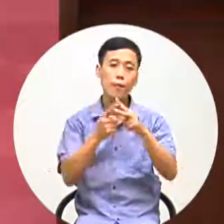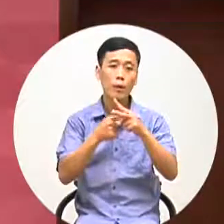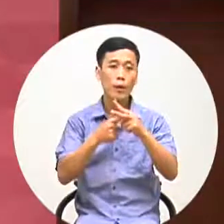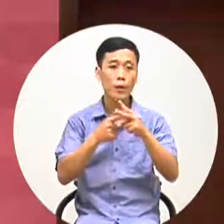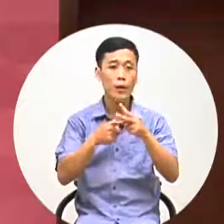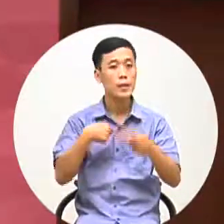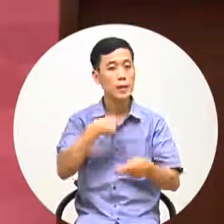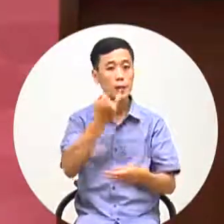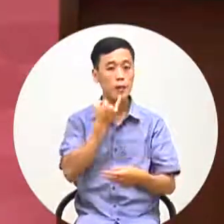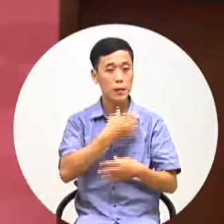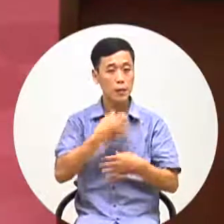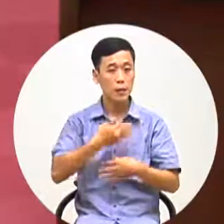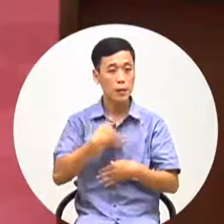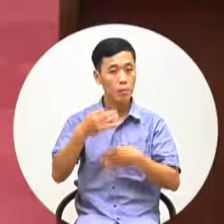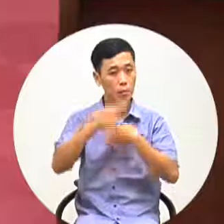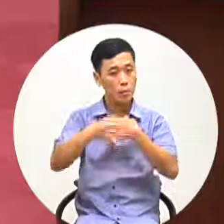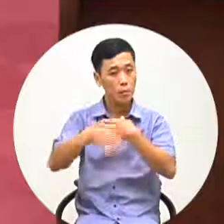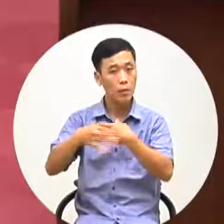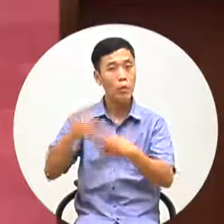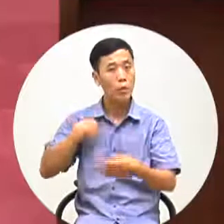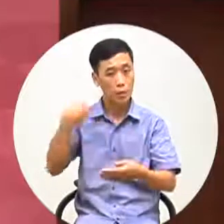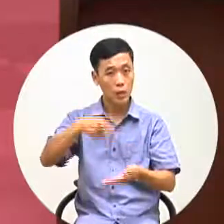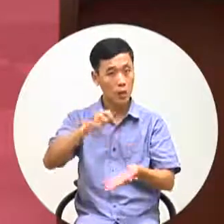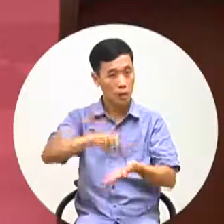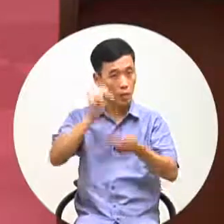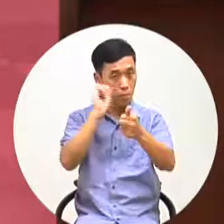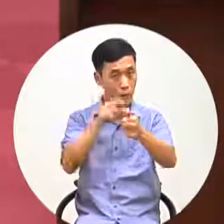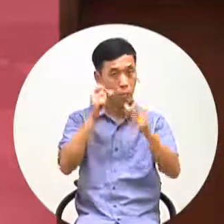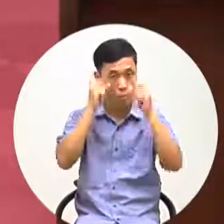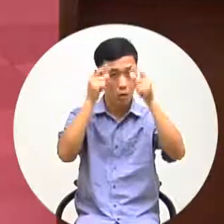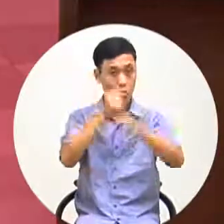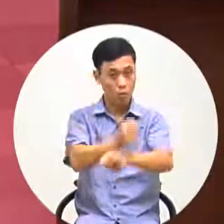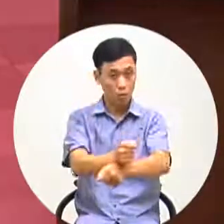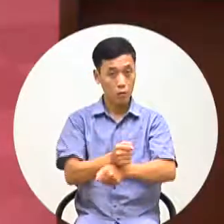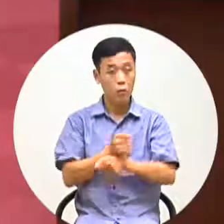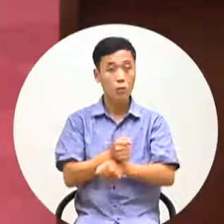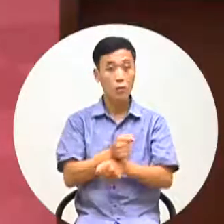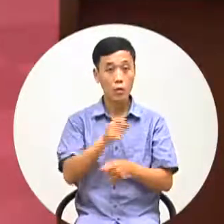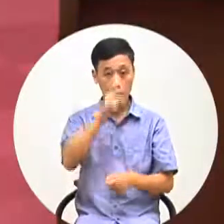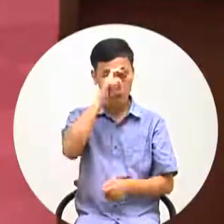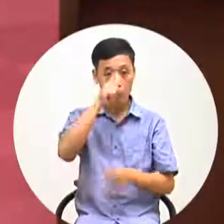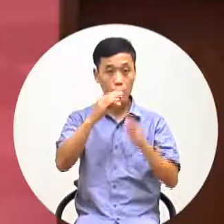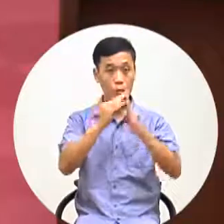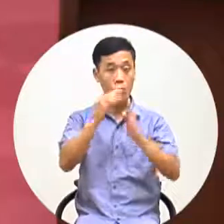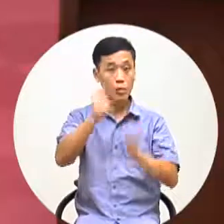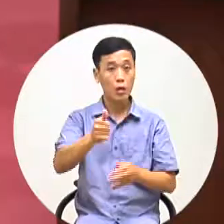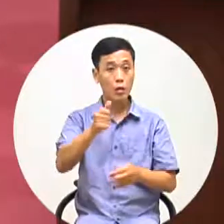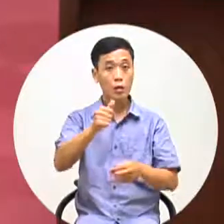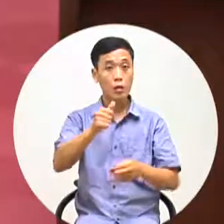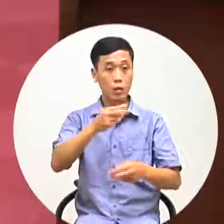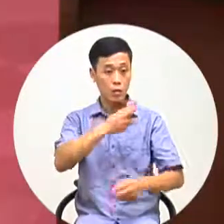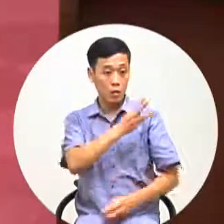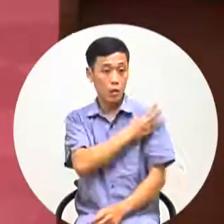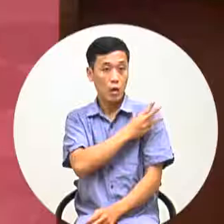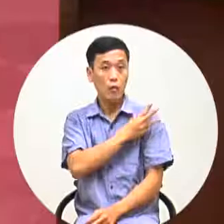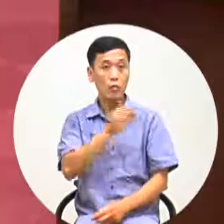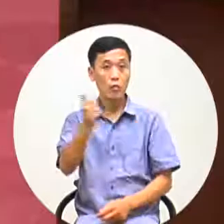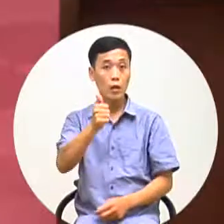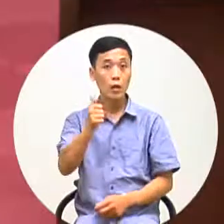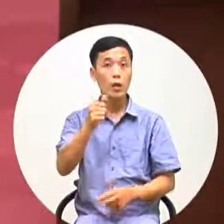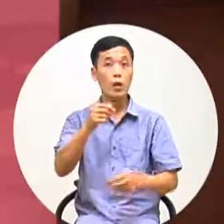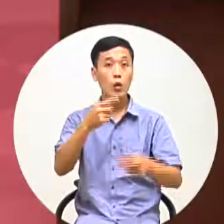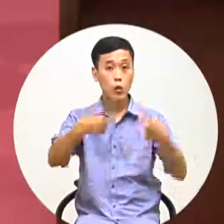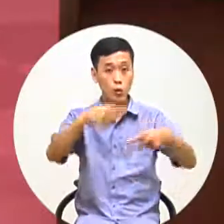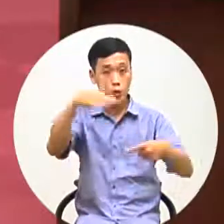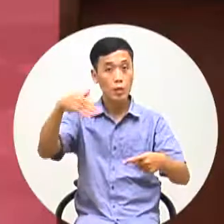了哈。但是拜托赵局长哦，我们鼓山盐城旗津加有的一挂工课